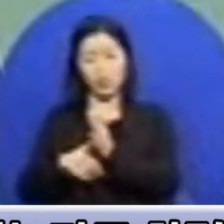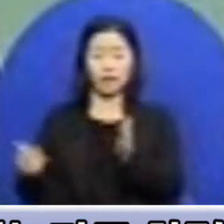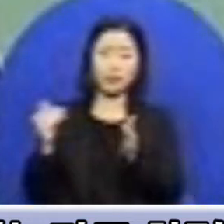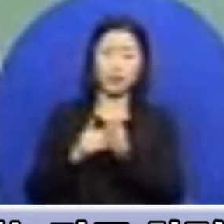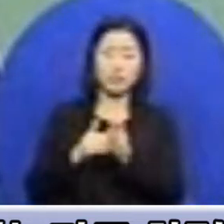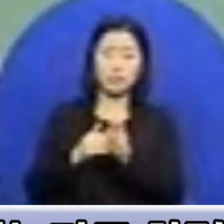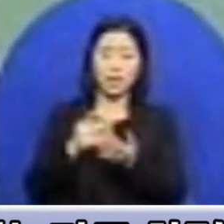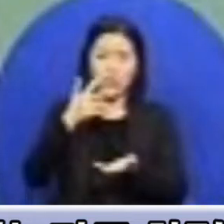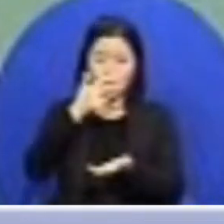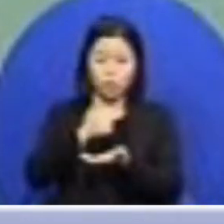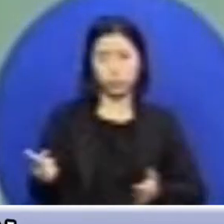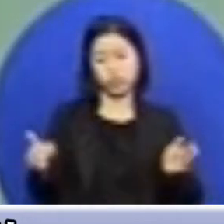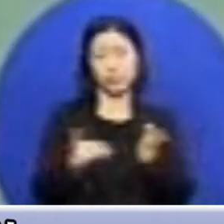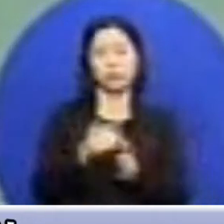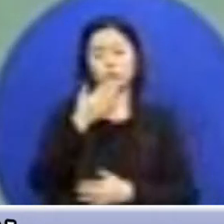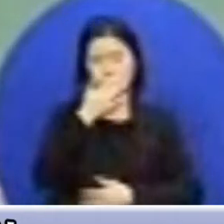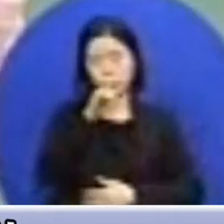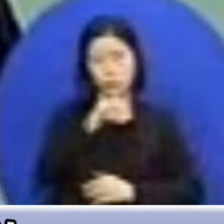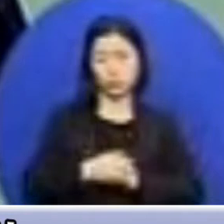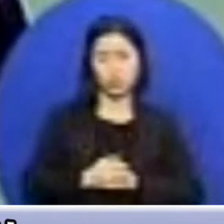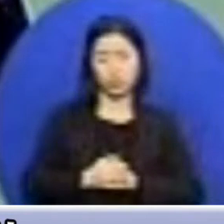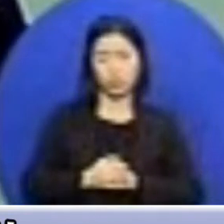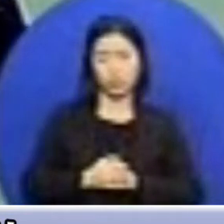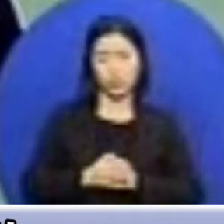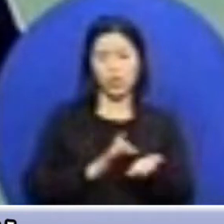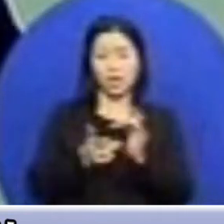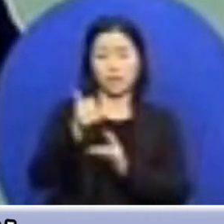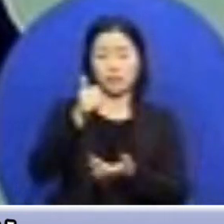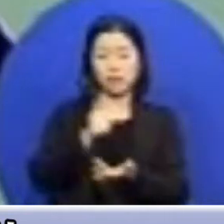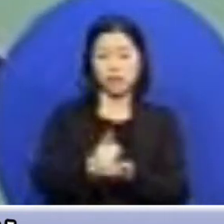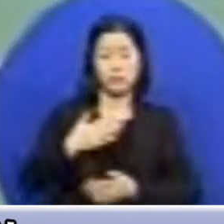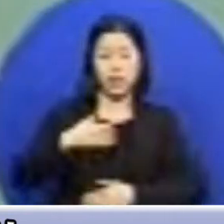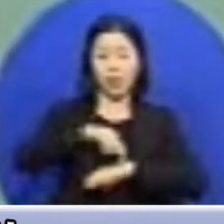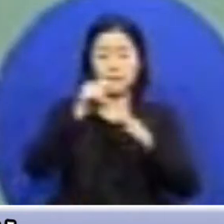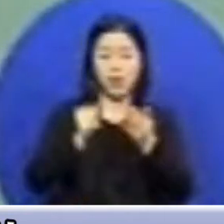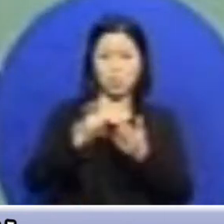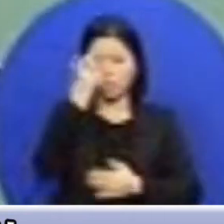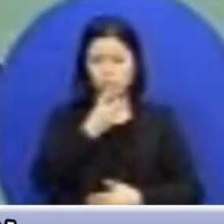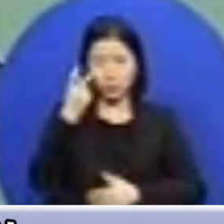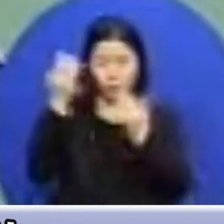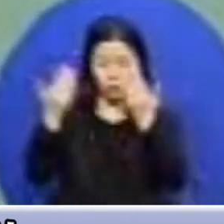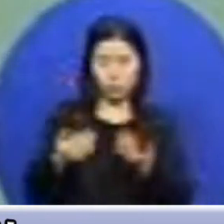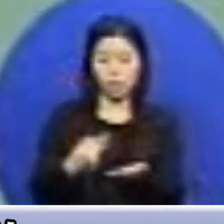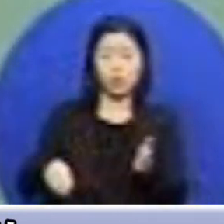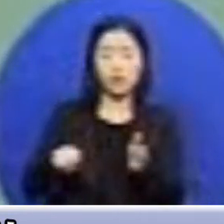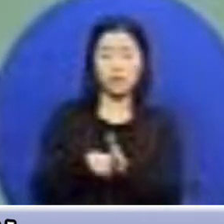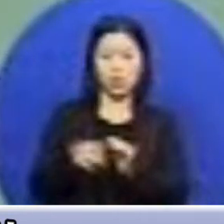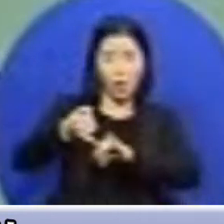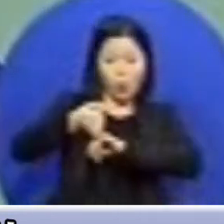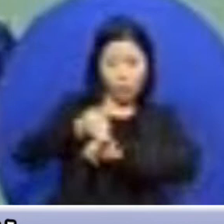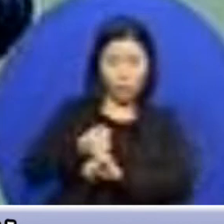바라보고 사나요 예수님께서 내 마음을 지켜 주시 려면 반드시 우리가